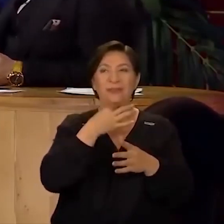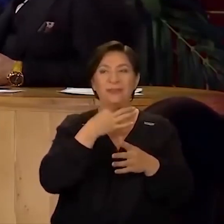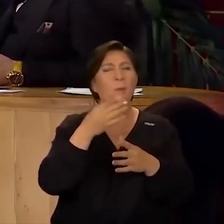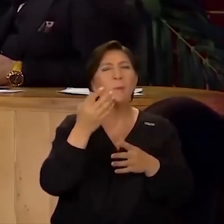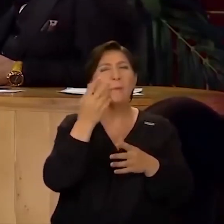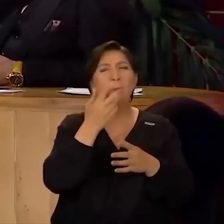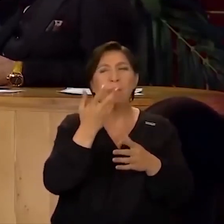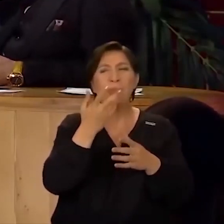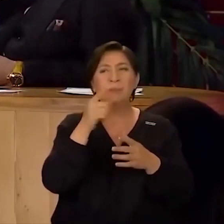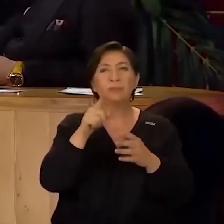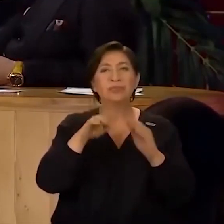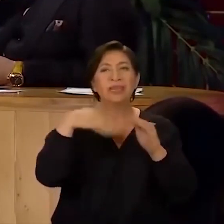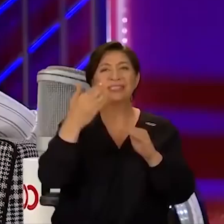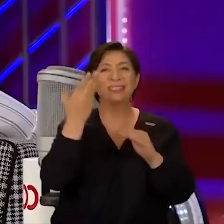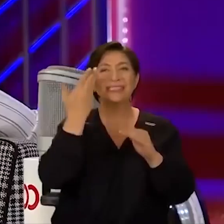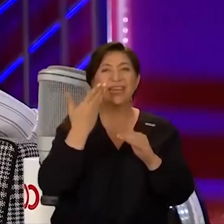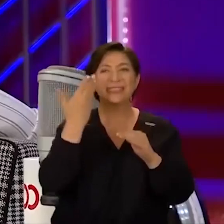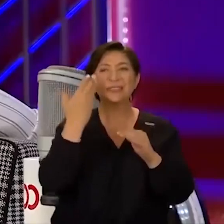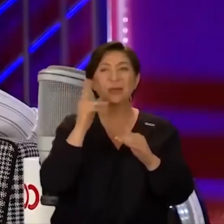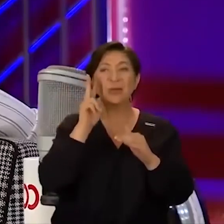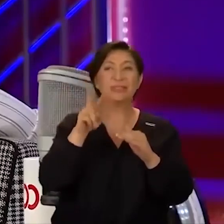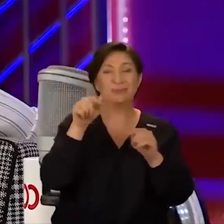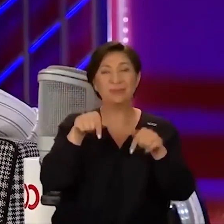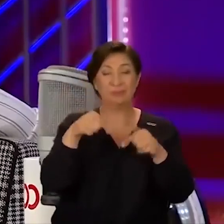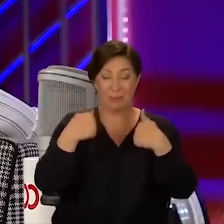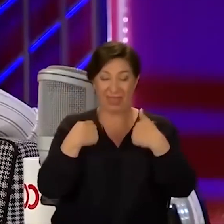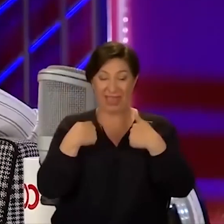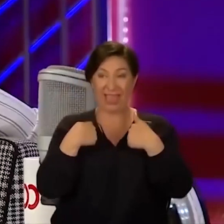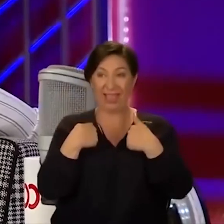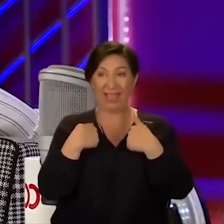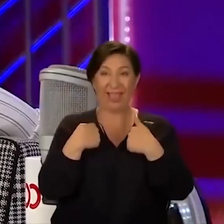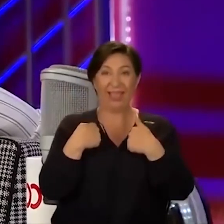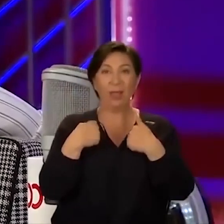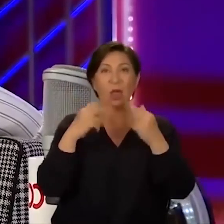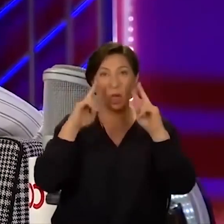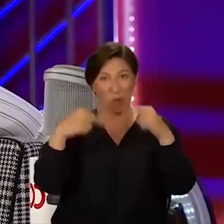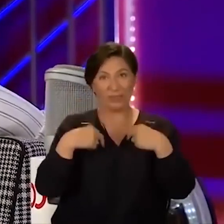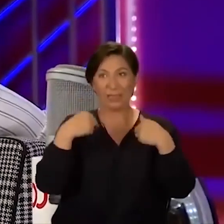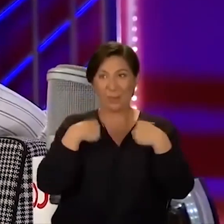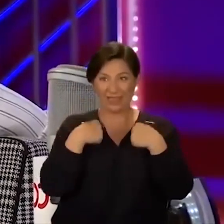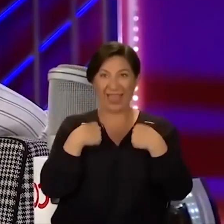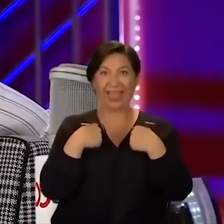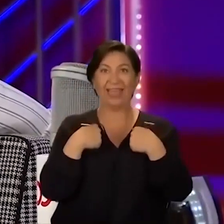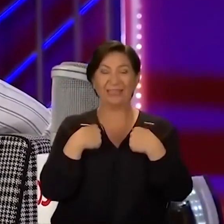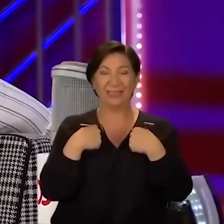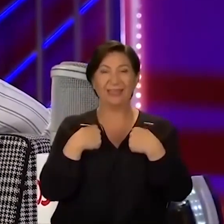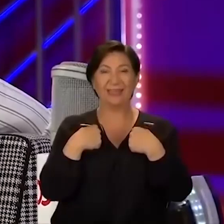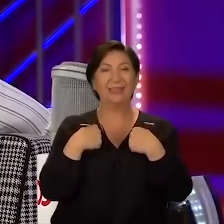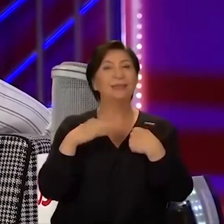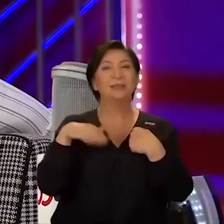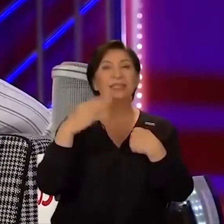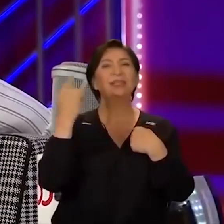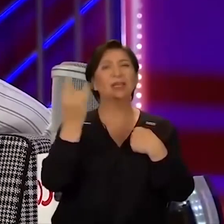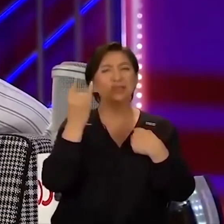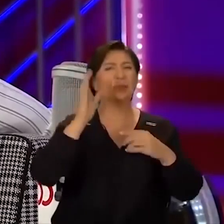nasıl şarkı sonra seyret Sen şimdi beni de göreceğim şimdi beni de göz